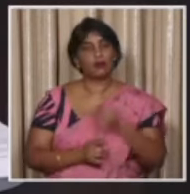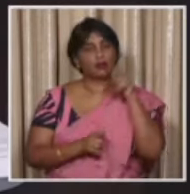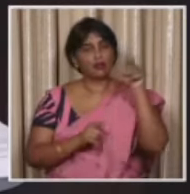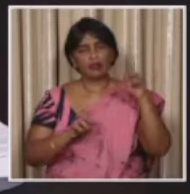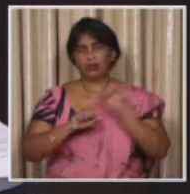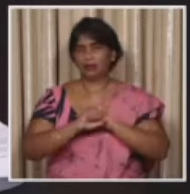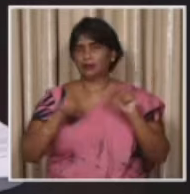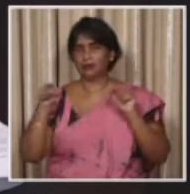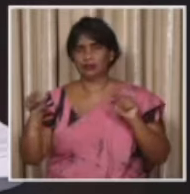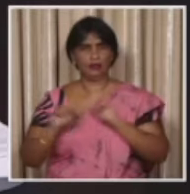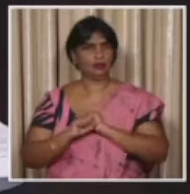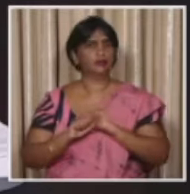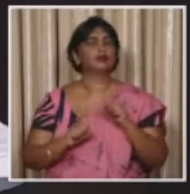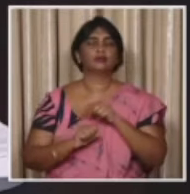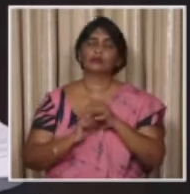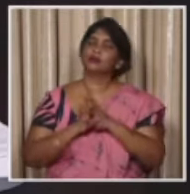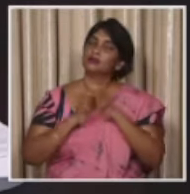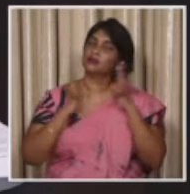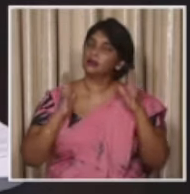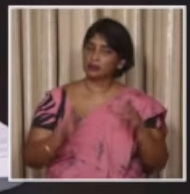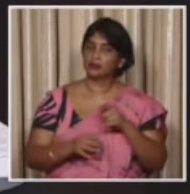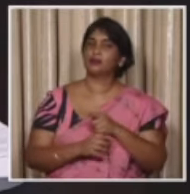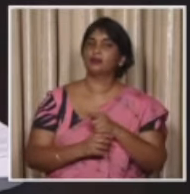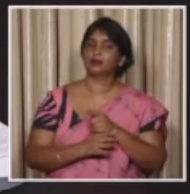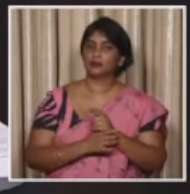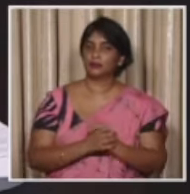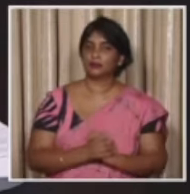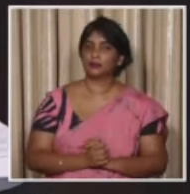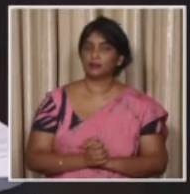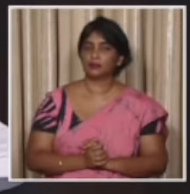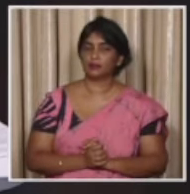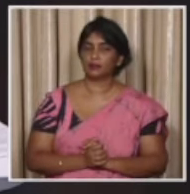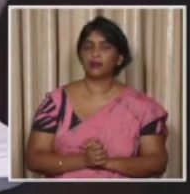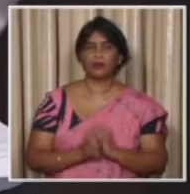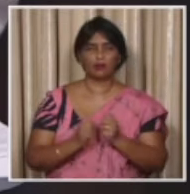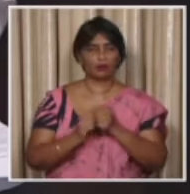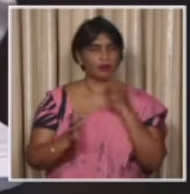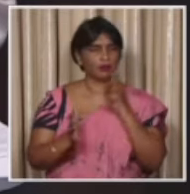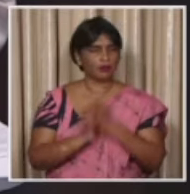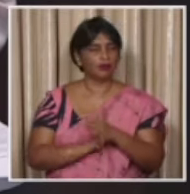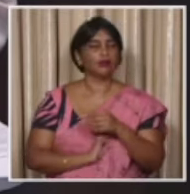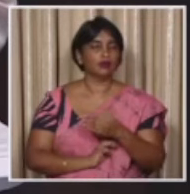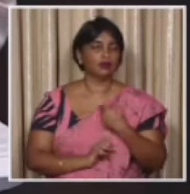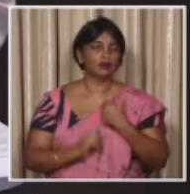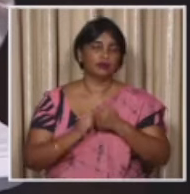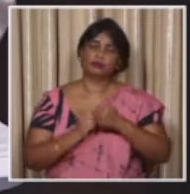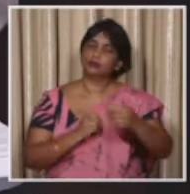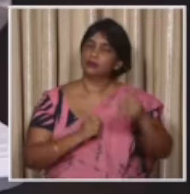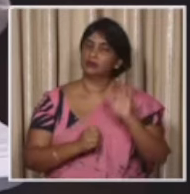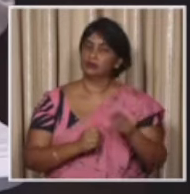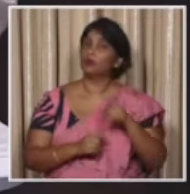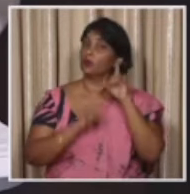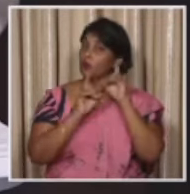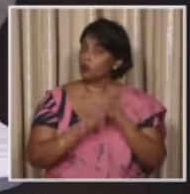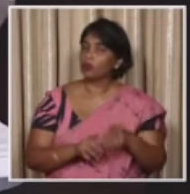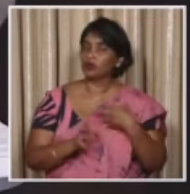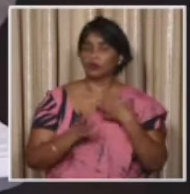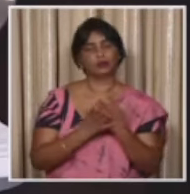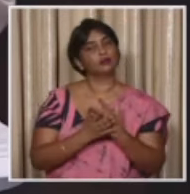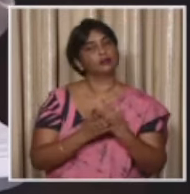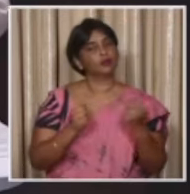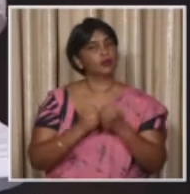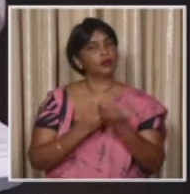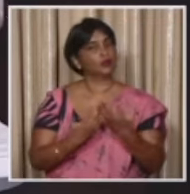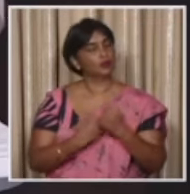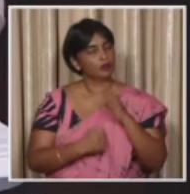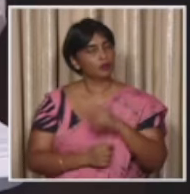නැති ඉතාමත්ම අක්‍රීය වෙන තැනකට අපි තල් වෙනවා. අන්න ඒක අපි මගහරවා ගන්නට ඕනේ